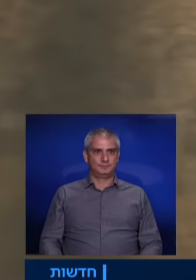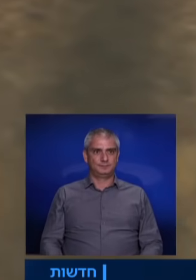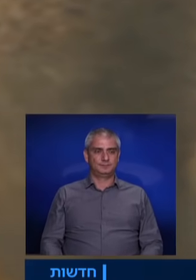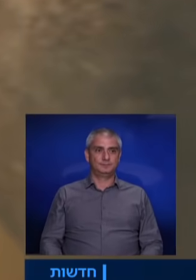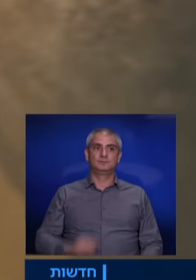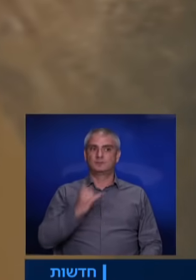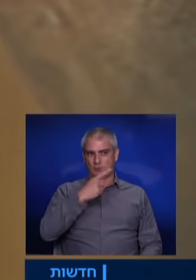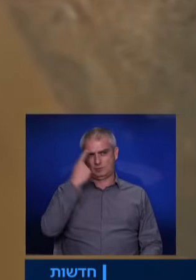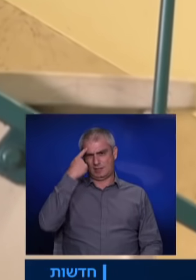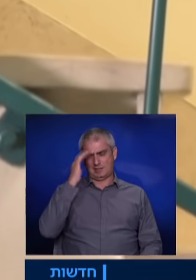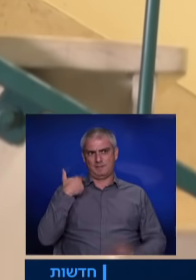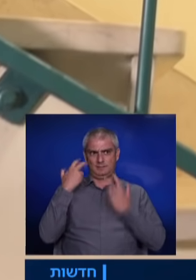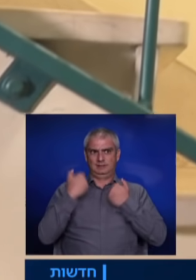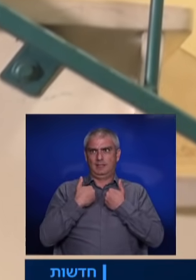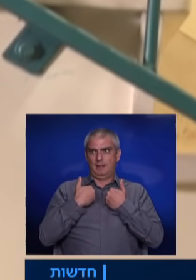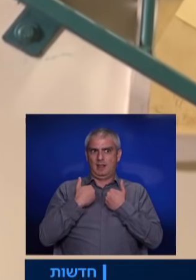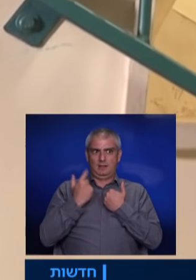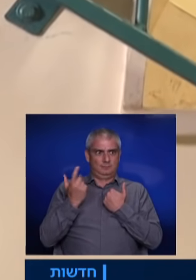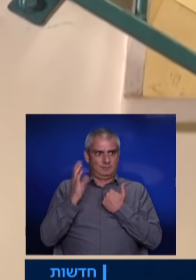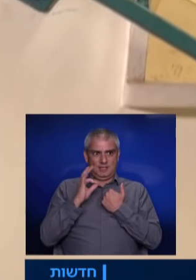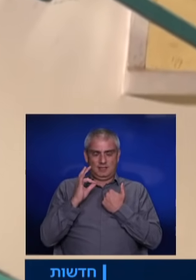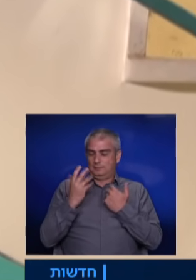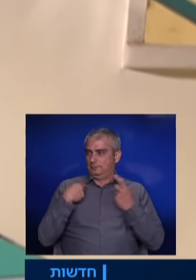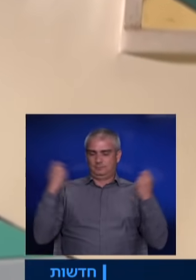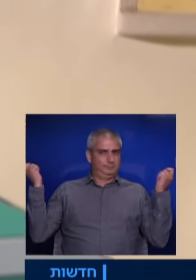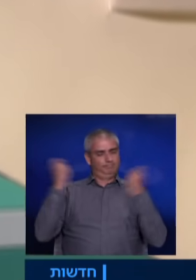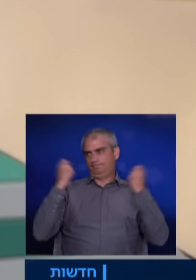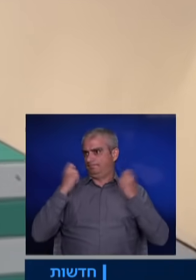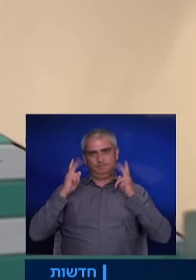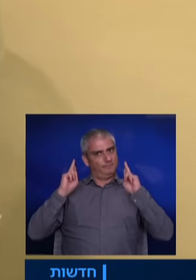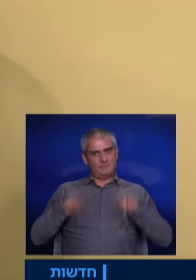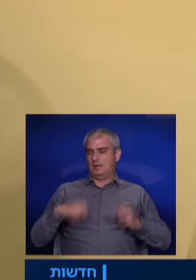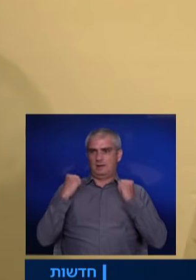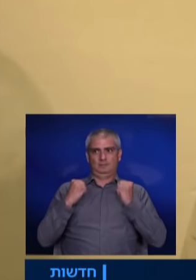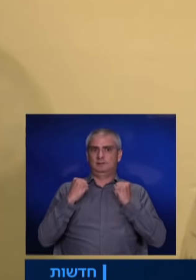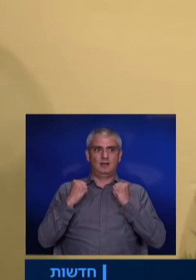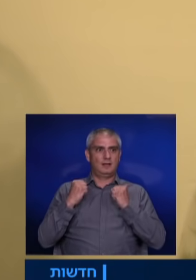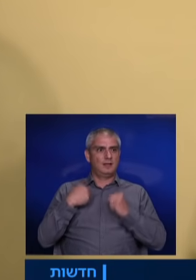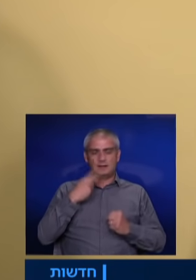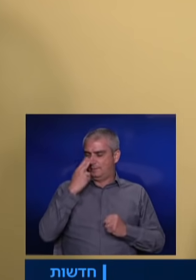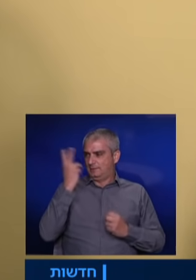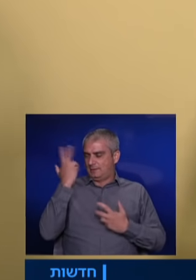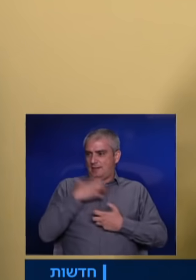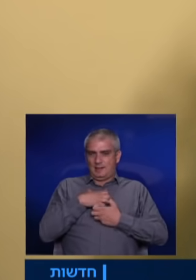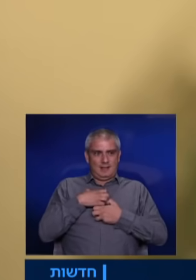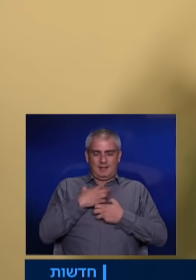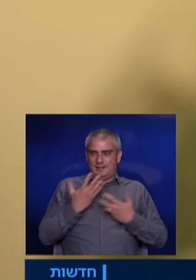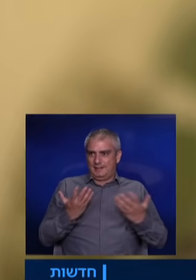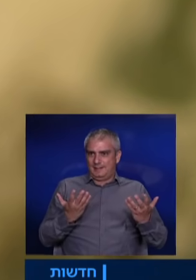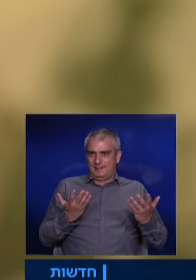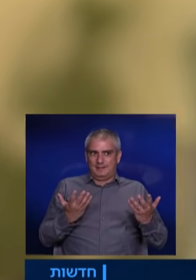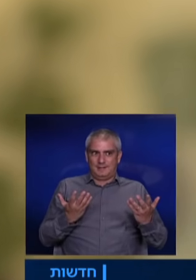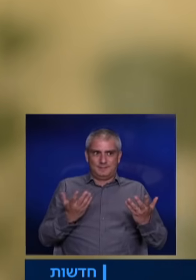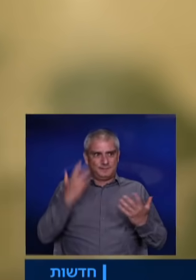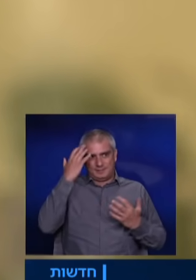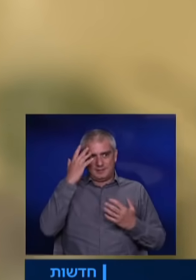אמנם ידעתי מה מצפה לי, עדיין זה היכה בי חזק. אני מנסה לעכל את זה.